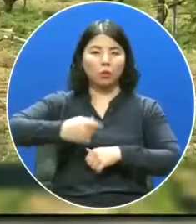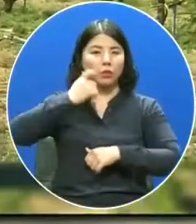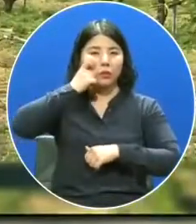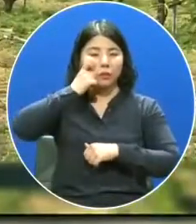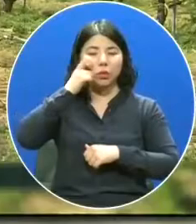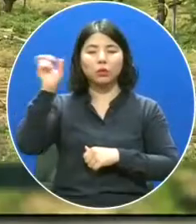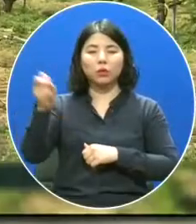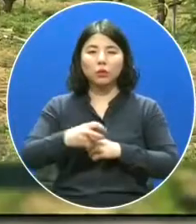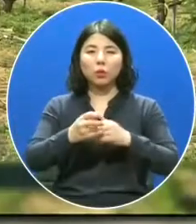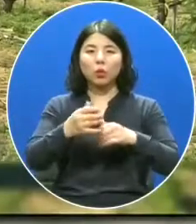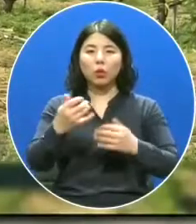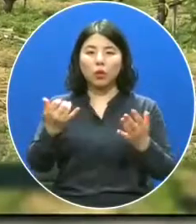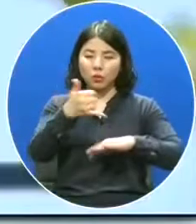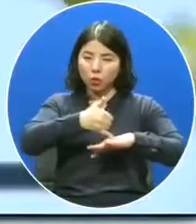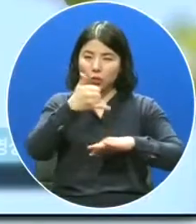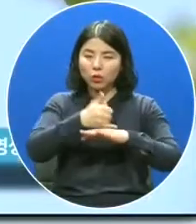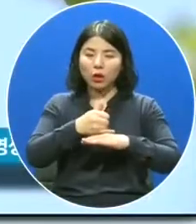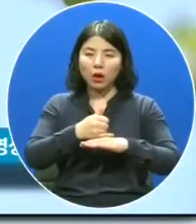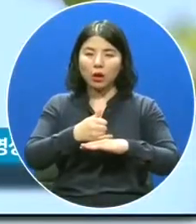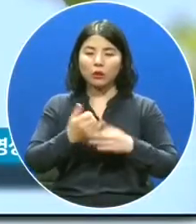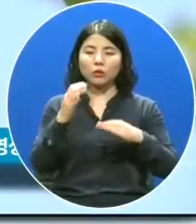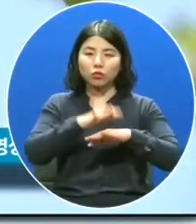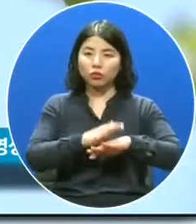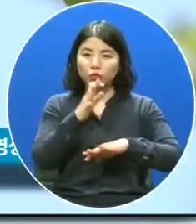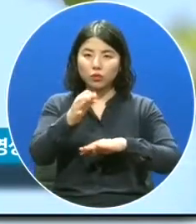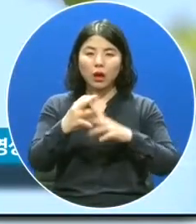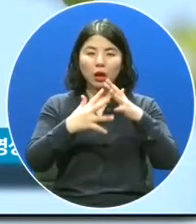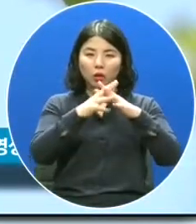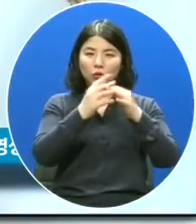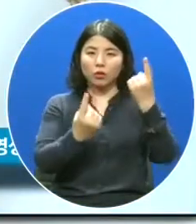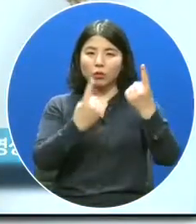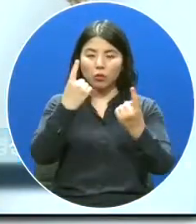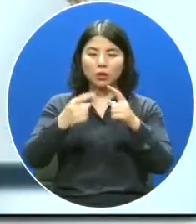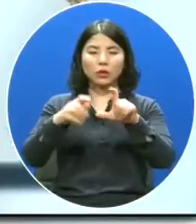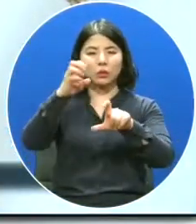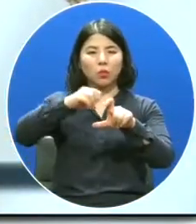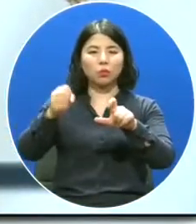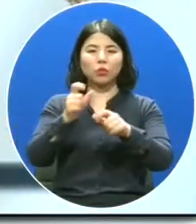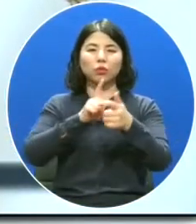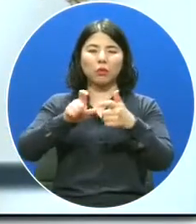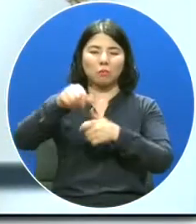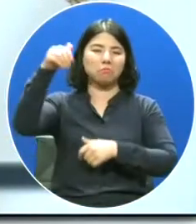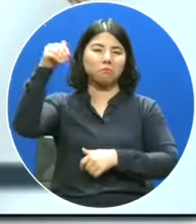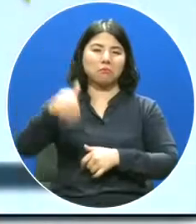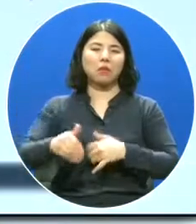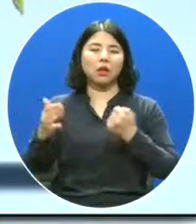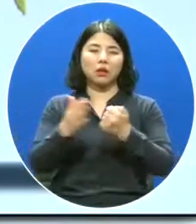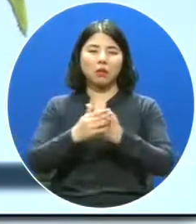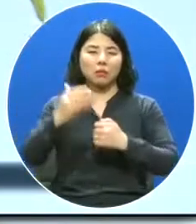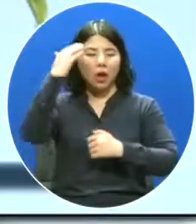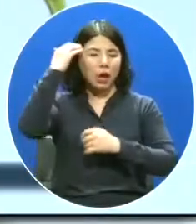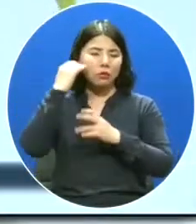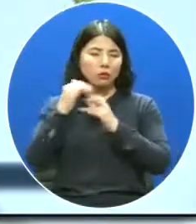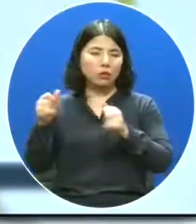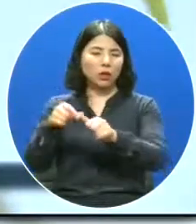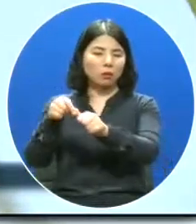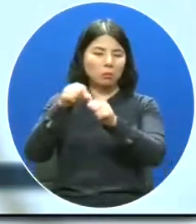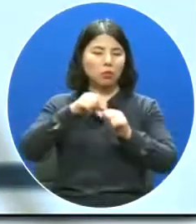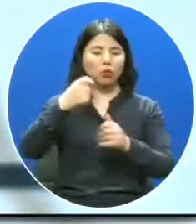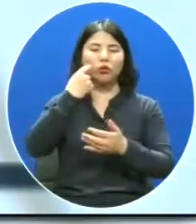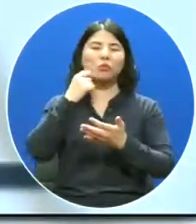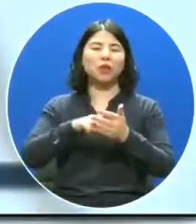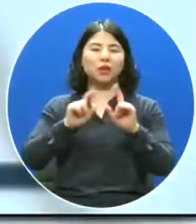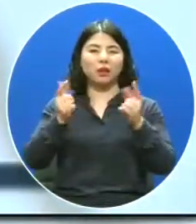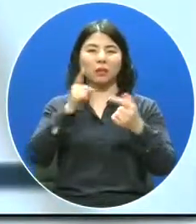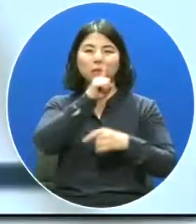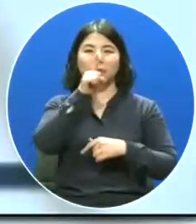데다 농산물의 품값이 건설 일자리보다 15% 정도 낮아 내국인 근로자를 쓰기도 쉽지